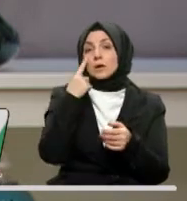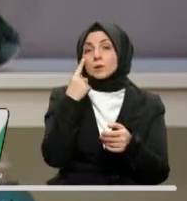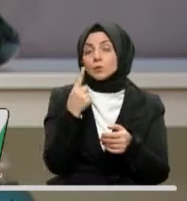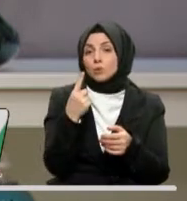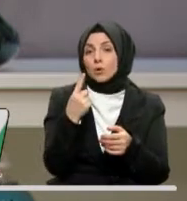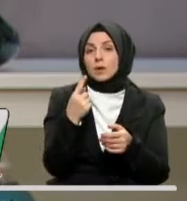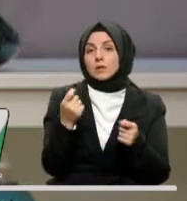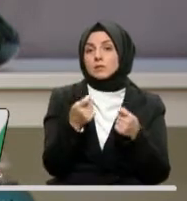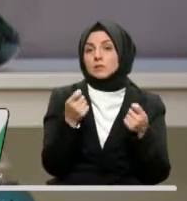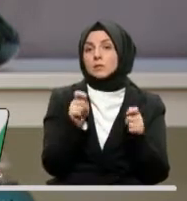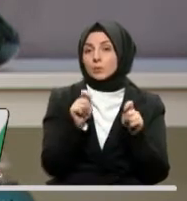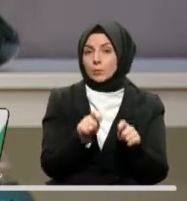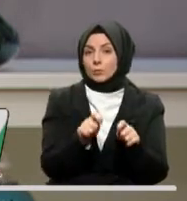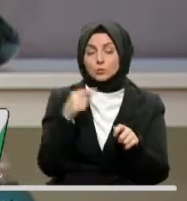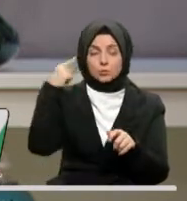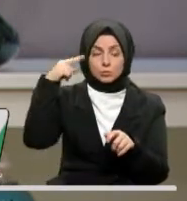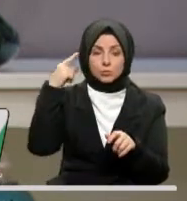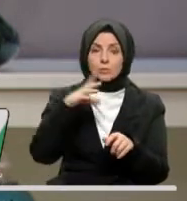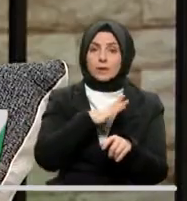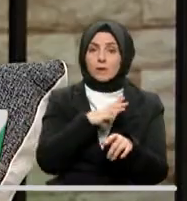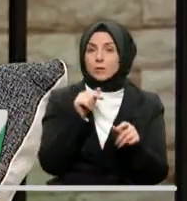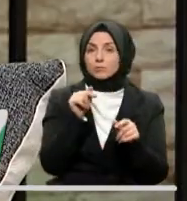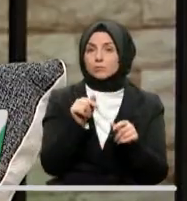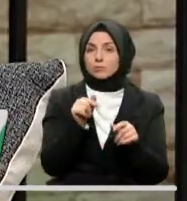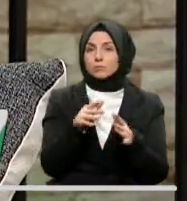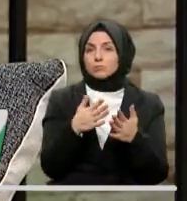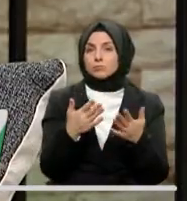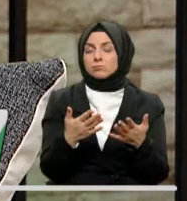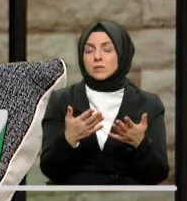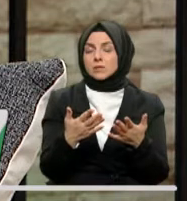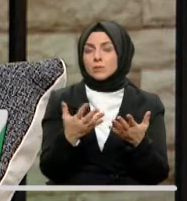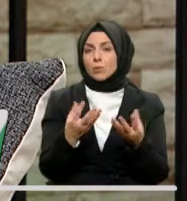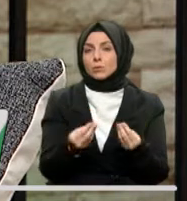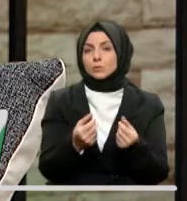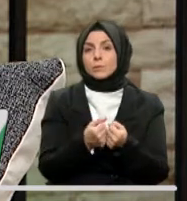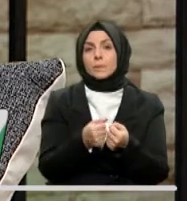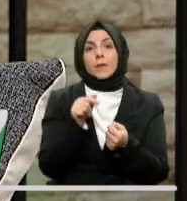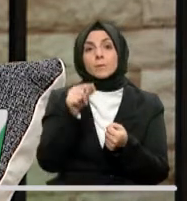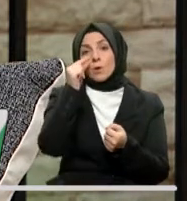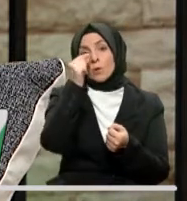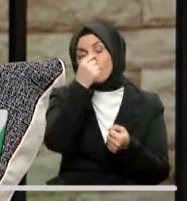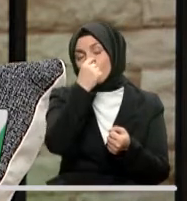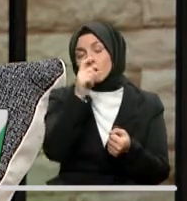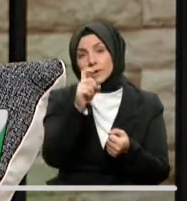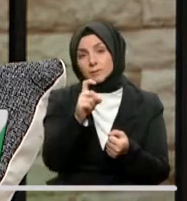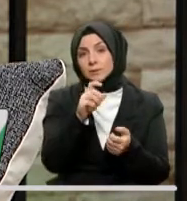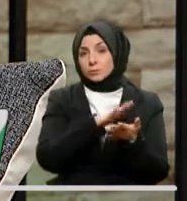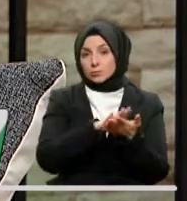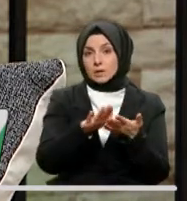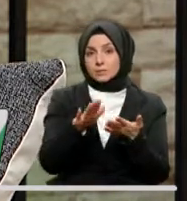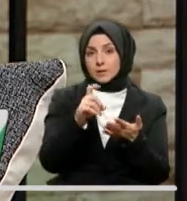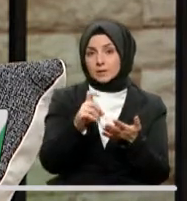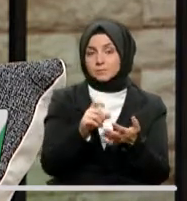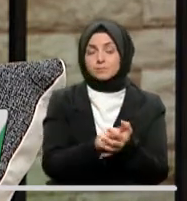kendi ile ilişkili olması nasıl mümkün şimdi bu kolay mı dediniz kolay bir Ya aslında en zor